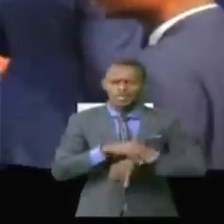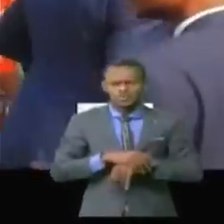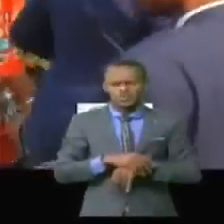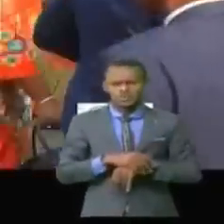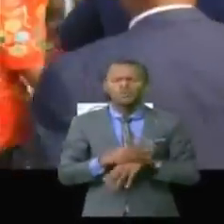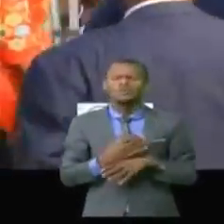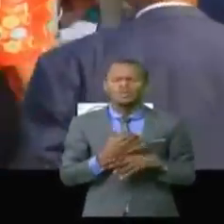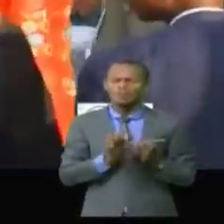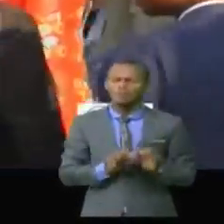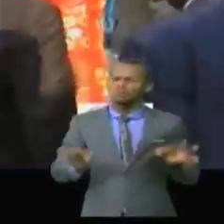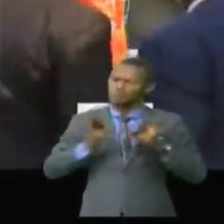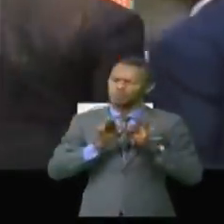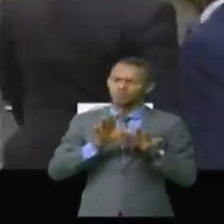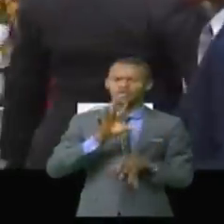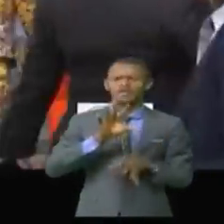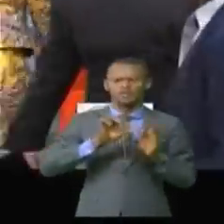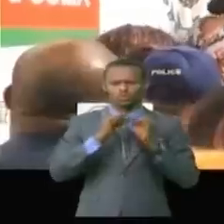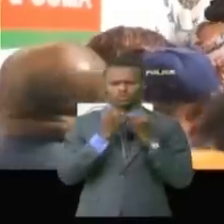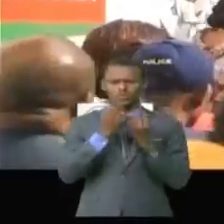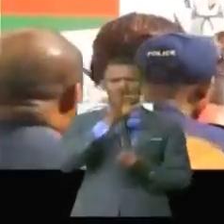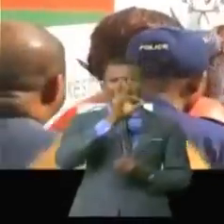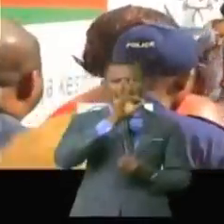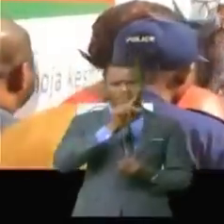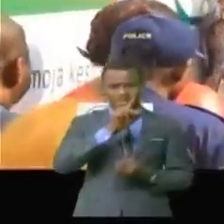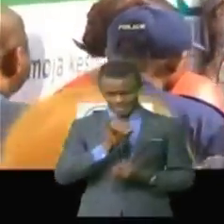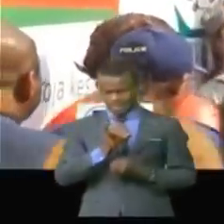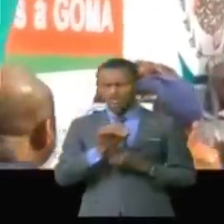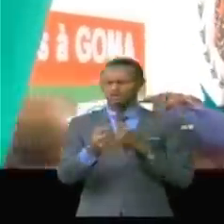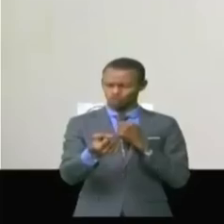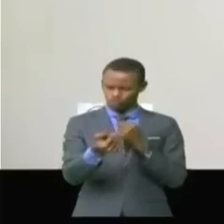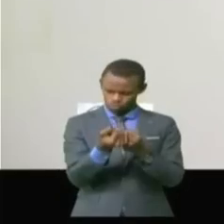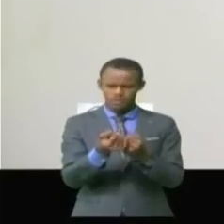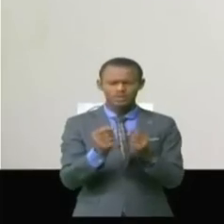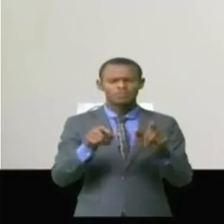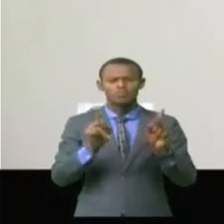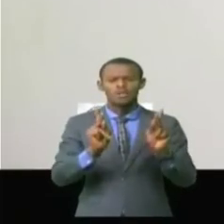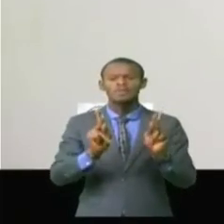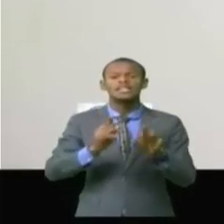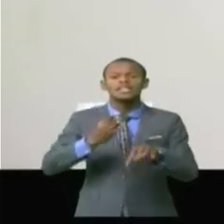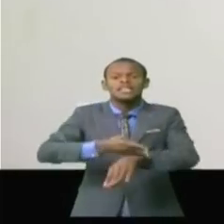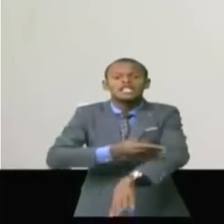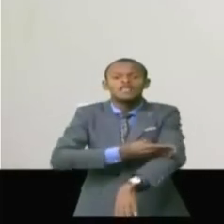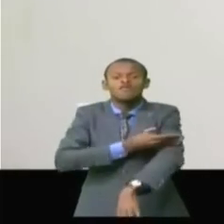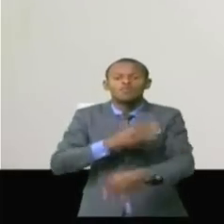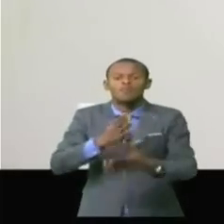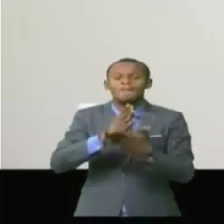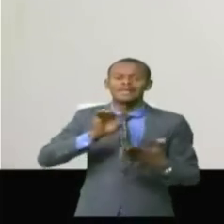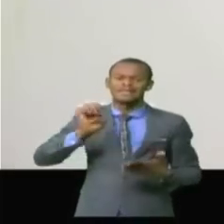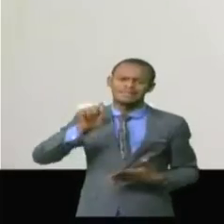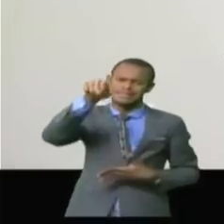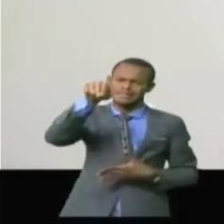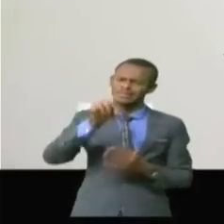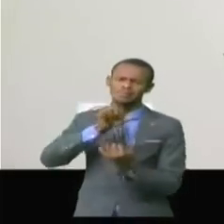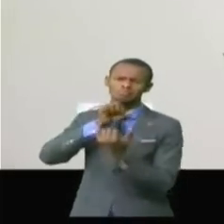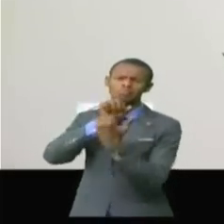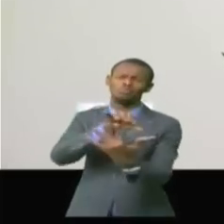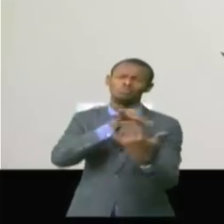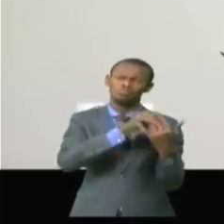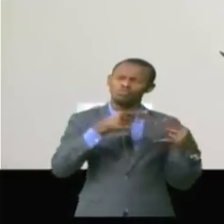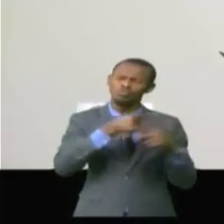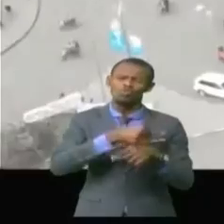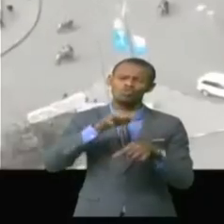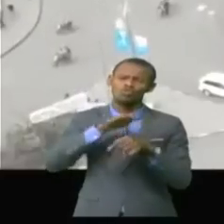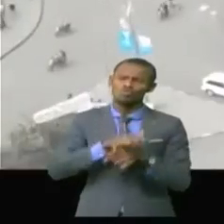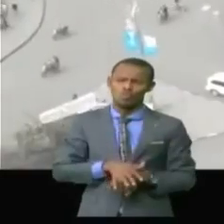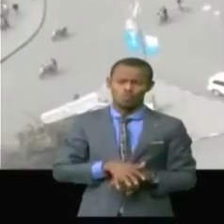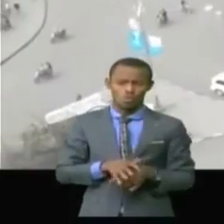la Mutuelle s'est forcée de favoriser le développement de la partie est du pays qui a été marquée par décennies de conflits